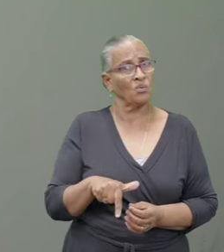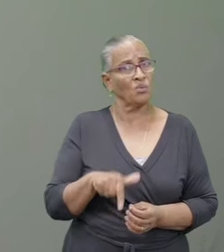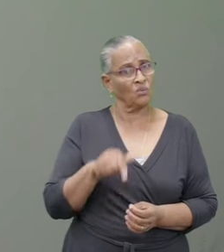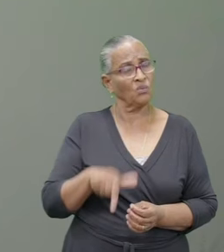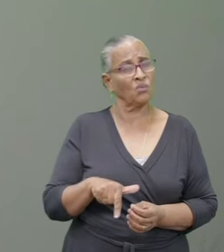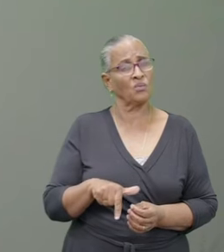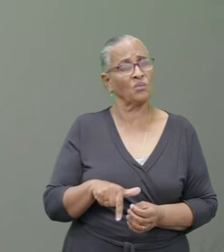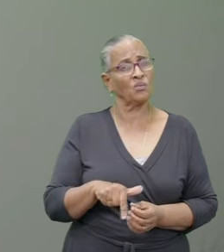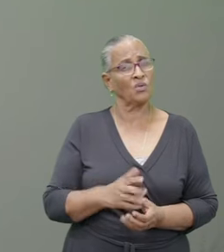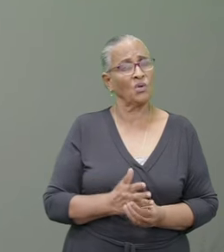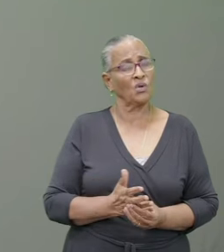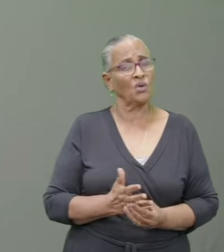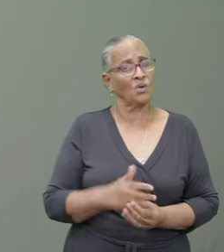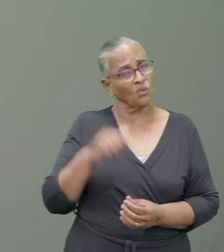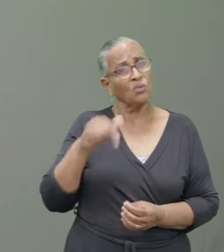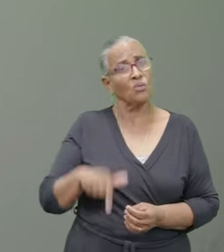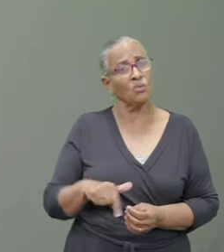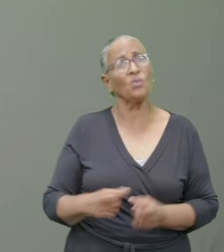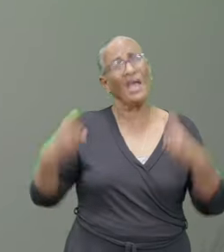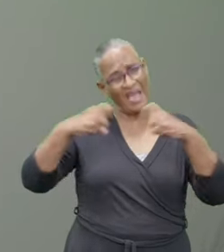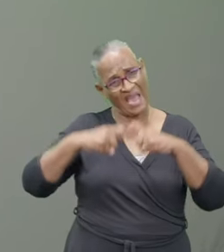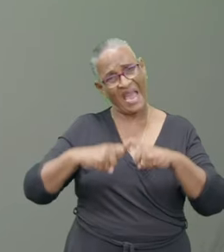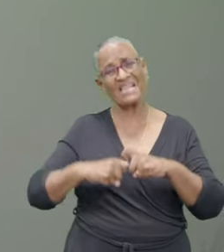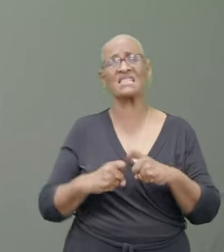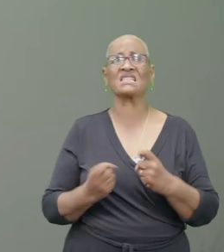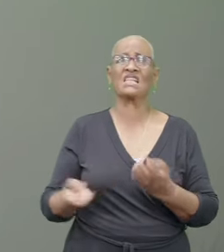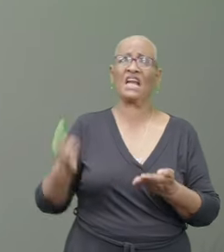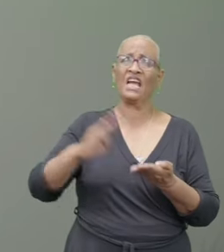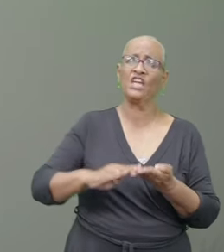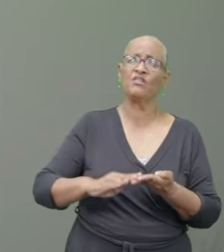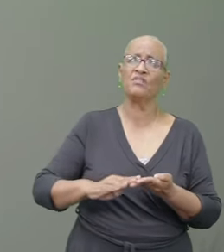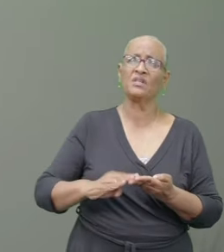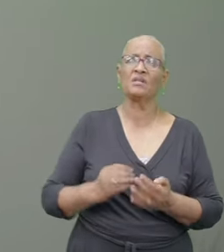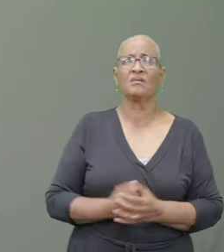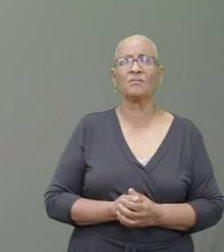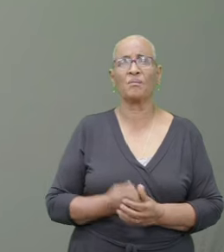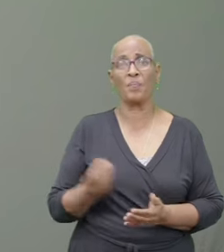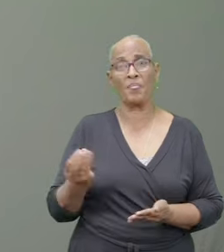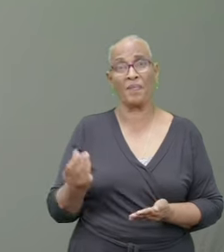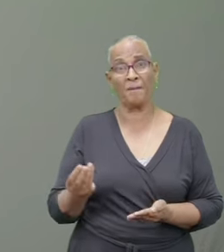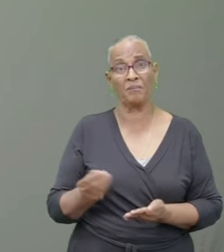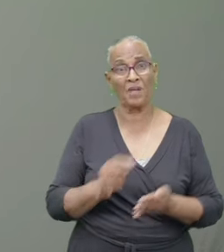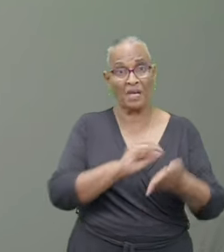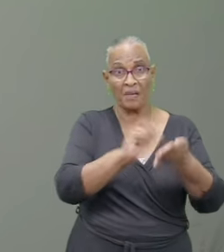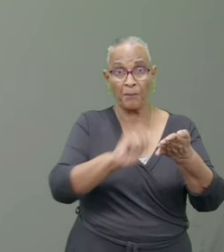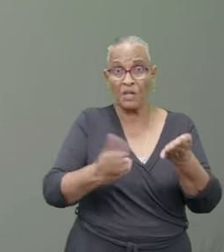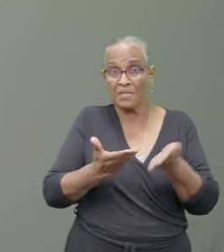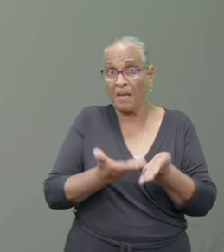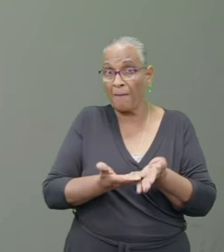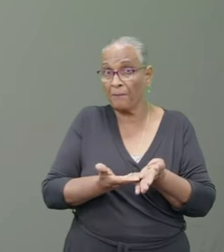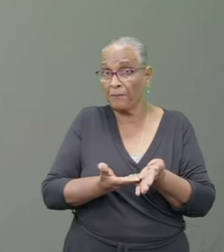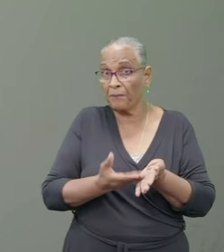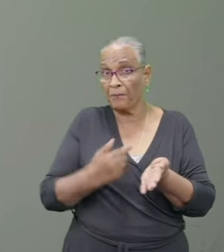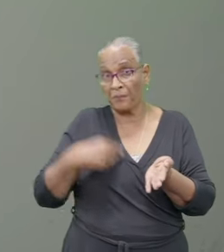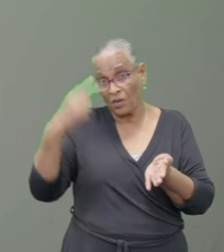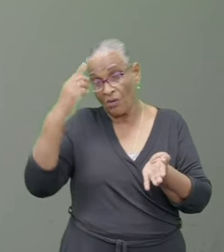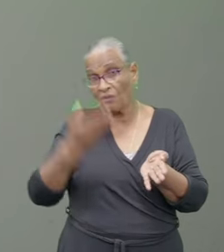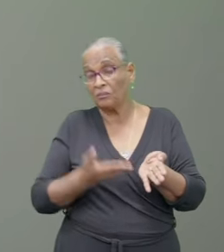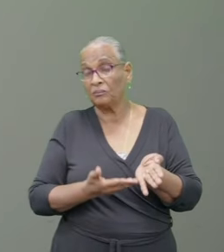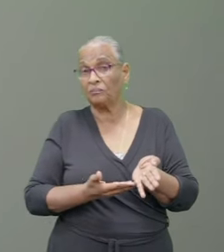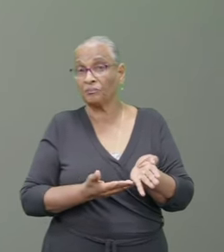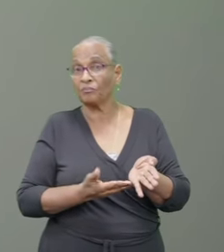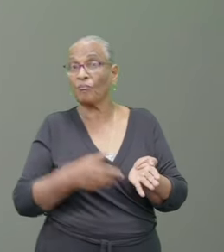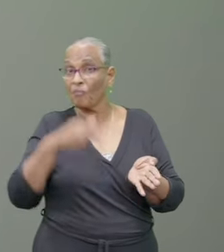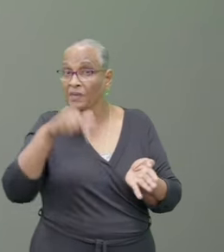dat segment nog eruit om nog een extra waardering te geven. En zoals de rapportages zijn, als ik geloof, dan met